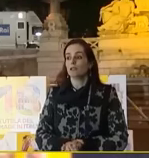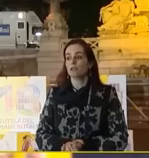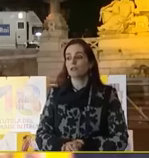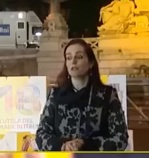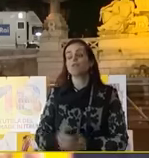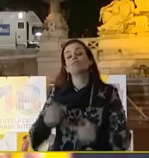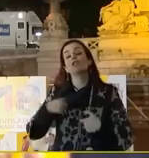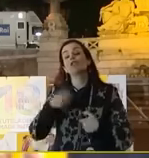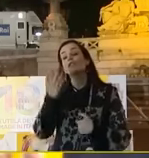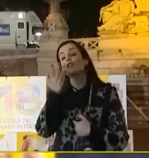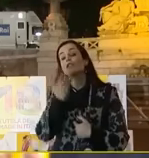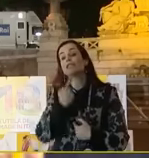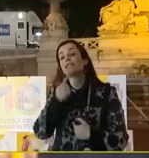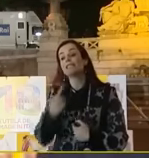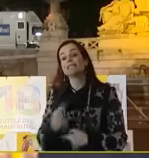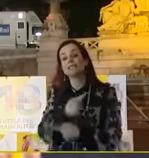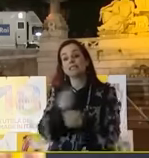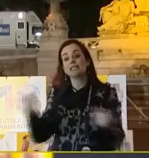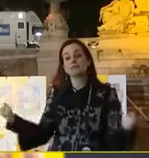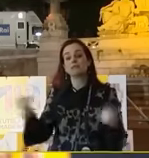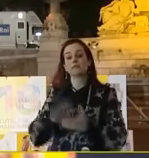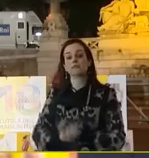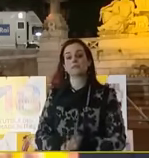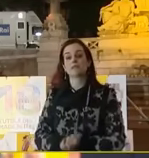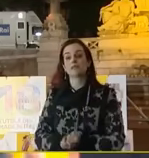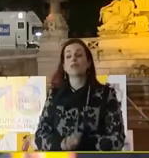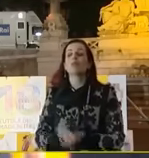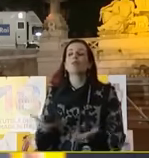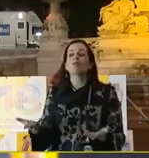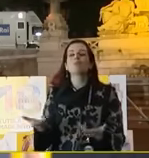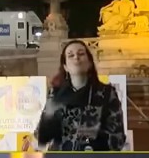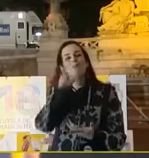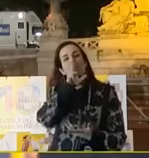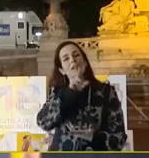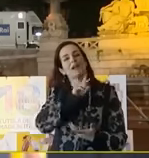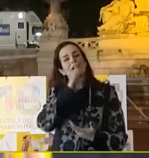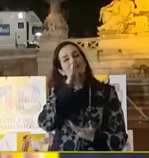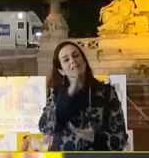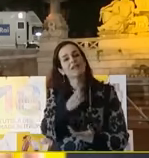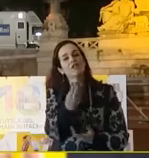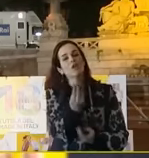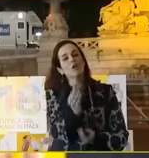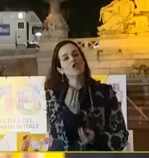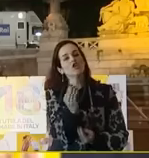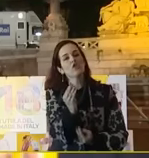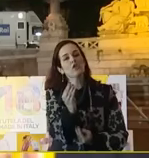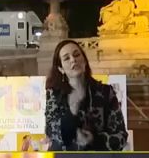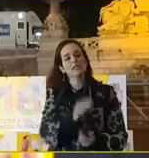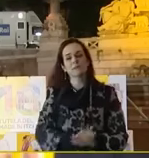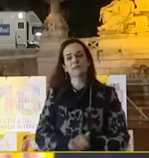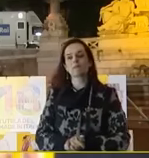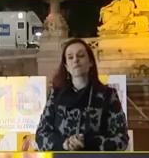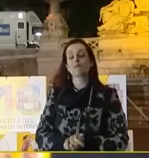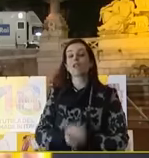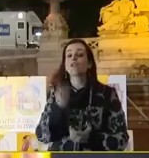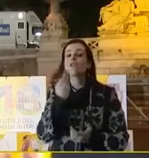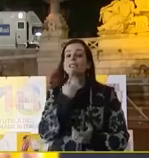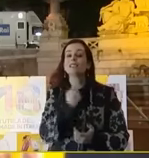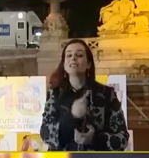Io vorrei rivolgermi moltissimo ai giovani, a tutti quanti i giovani, dicendo che è